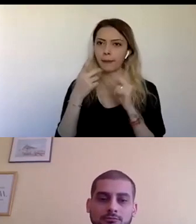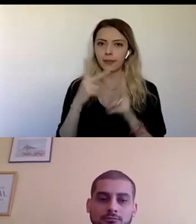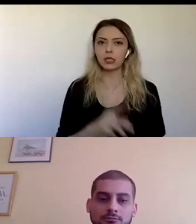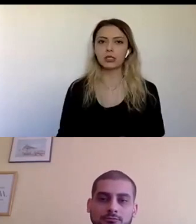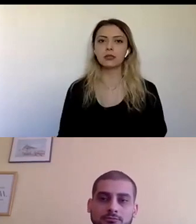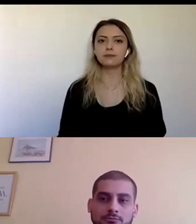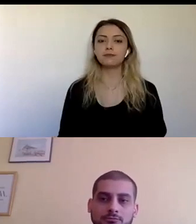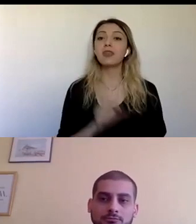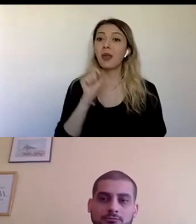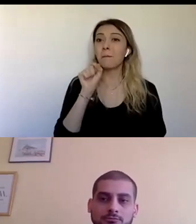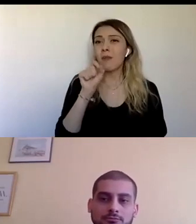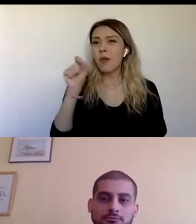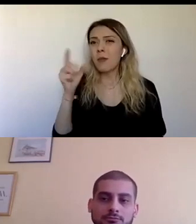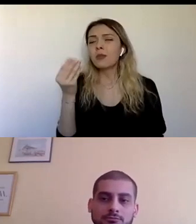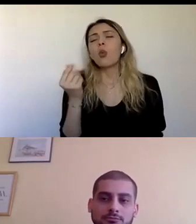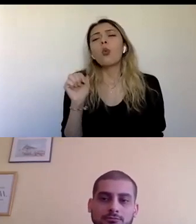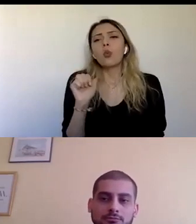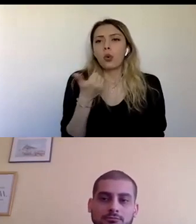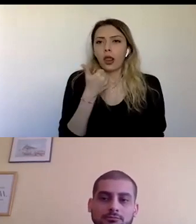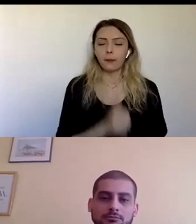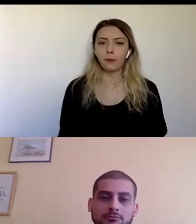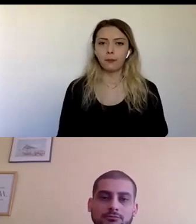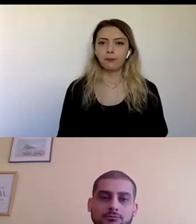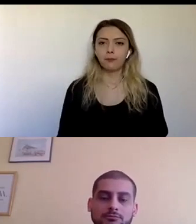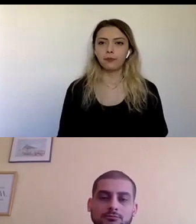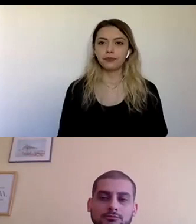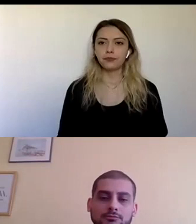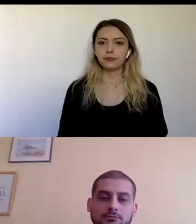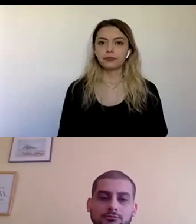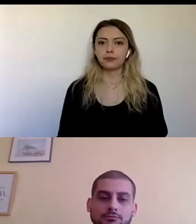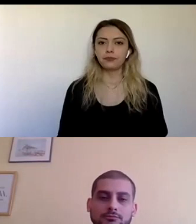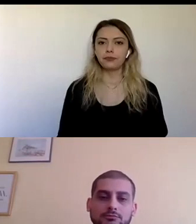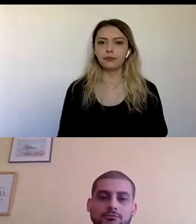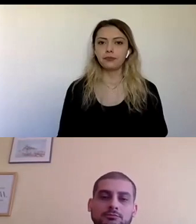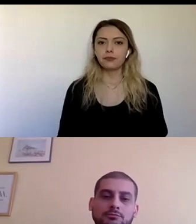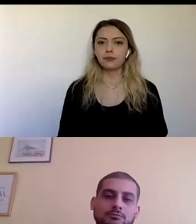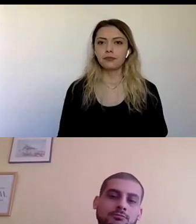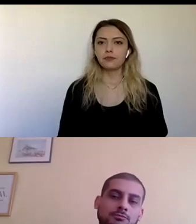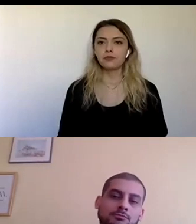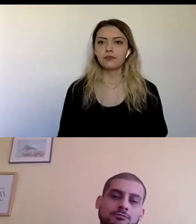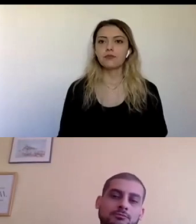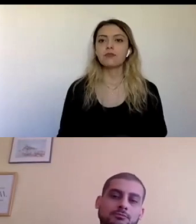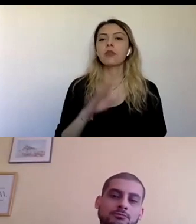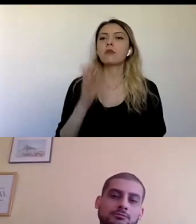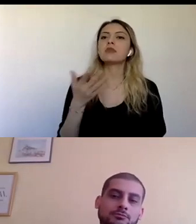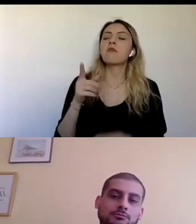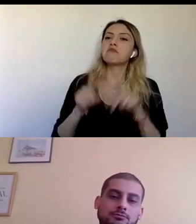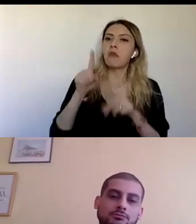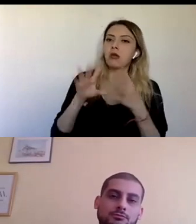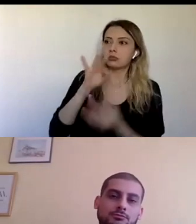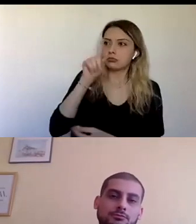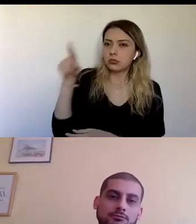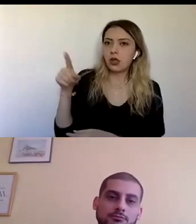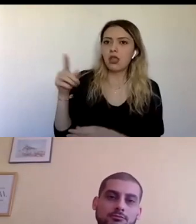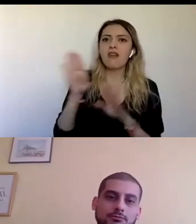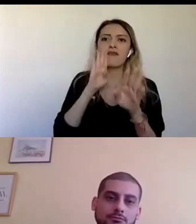Mailing önemli aslında. Hani yaptığımız çalışmalarda mail atmak hala kritik. Bir takım insanlar sosyal medya dışında mail almayı tercih ediyor.